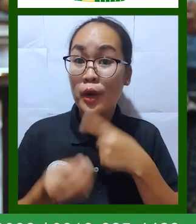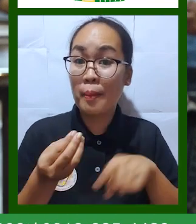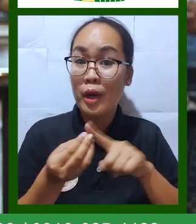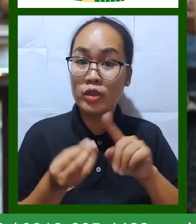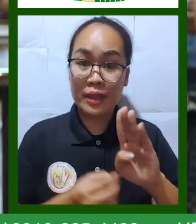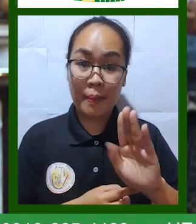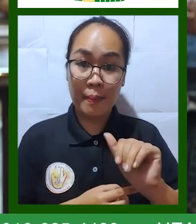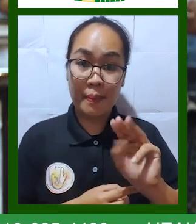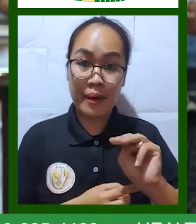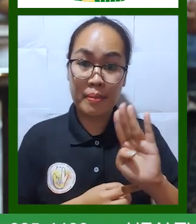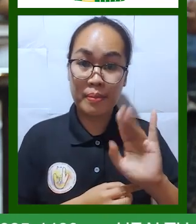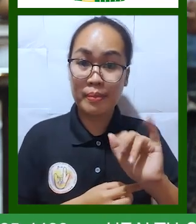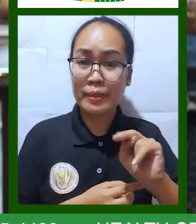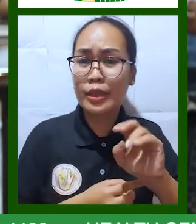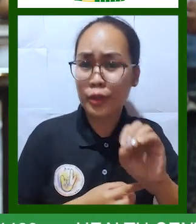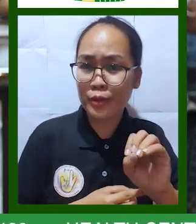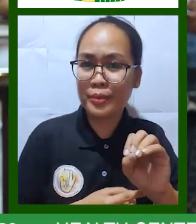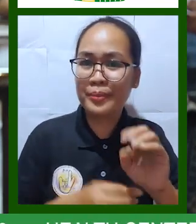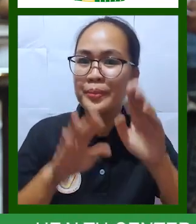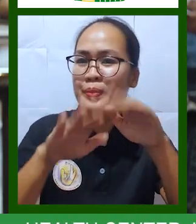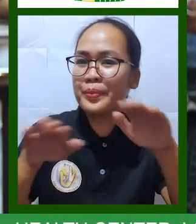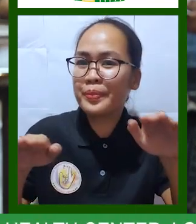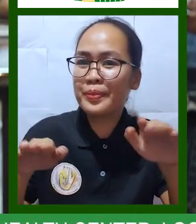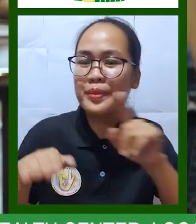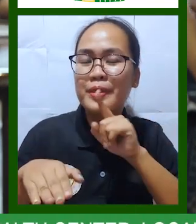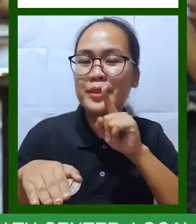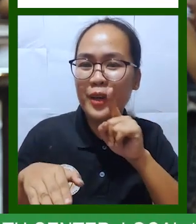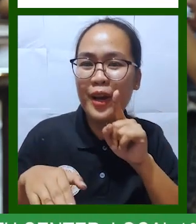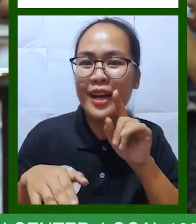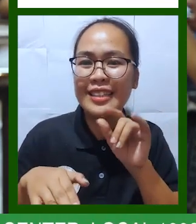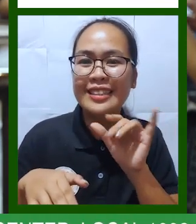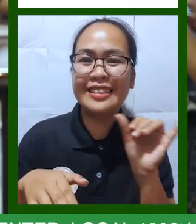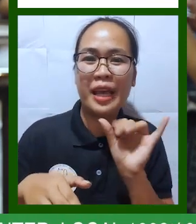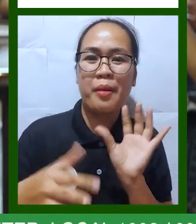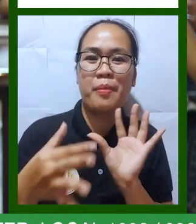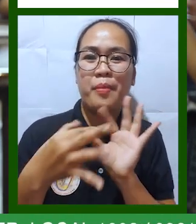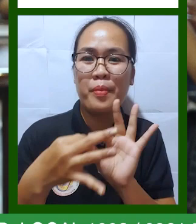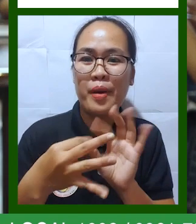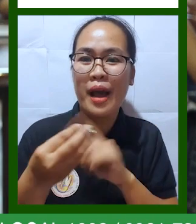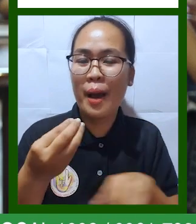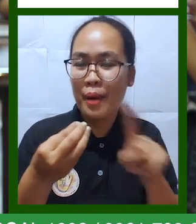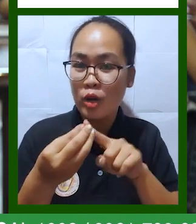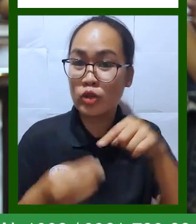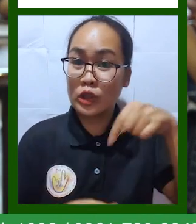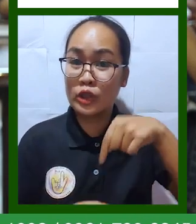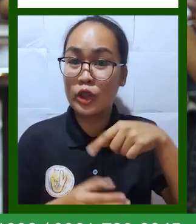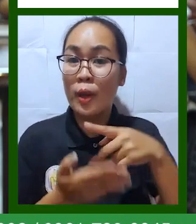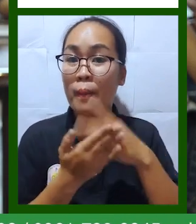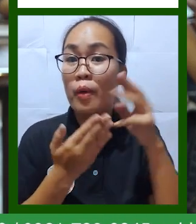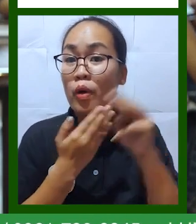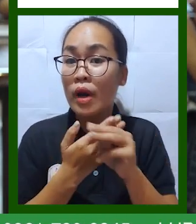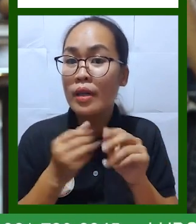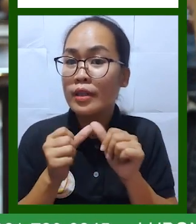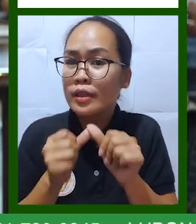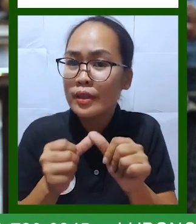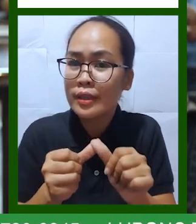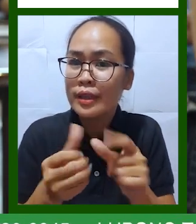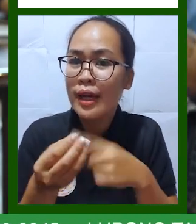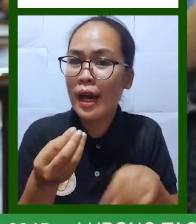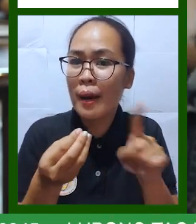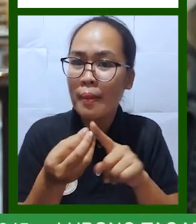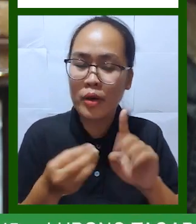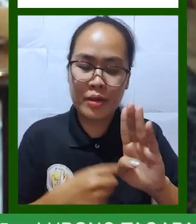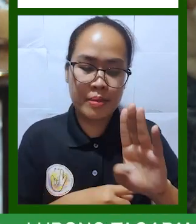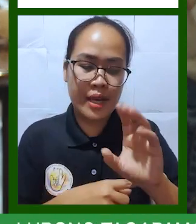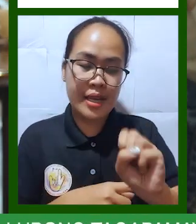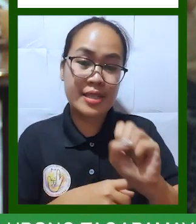speaking of Bambino, no, little children, no, iko-connect ko lang din dito sa ating programa, no, na tuloy-tuloy pa rin po ang